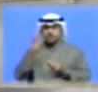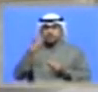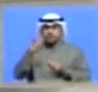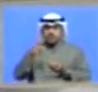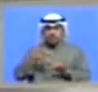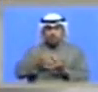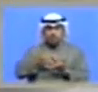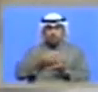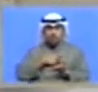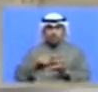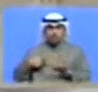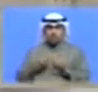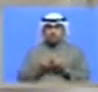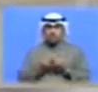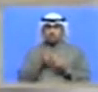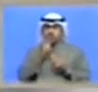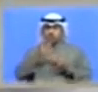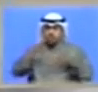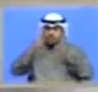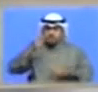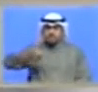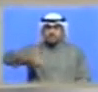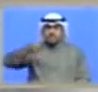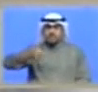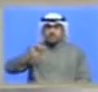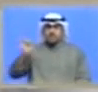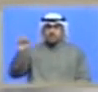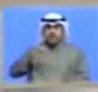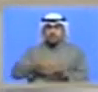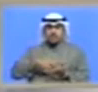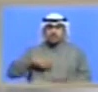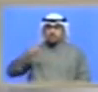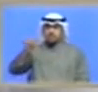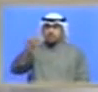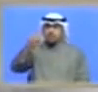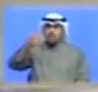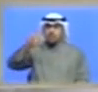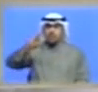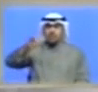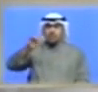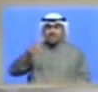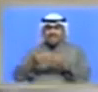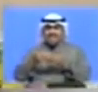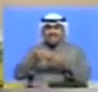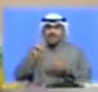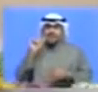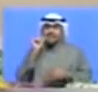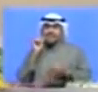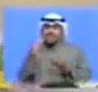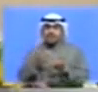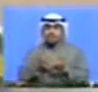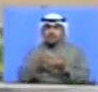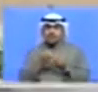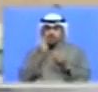بصاحب السمو الملكي الأمير تشارلز أمير ويلز الذي يعتزم القيام بزيارة رسمية للبلاد،